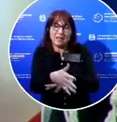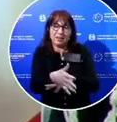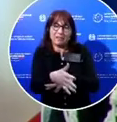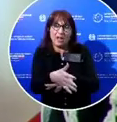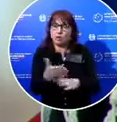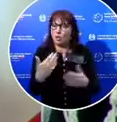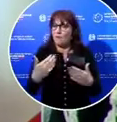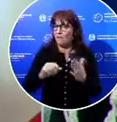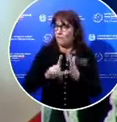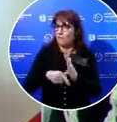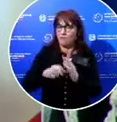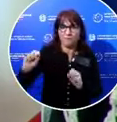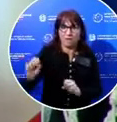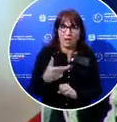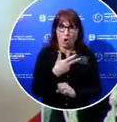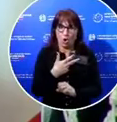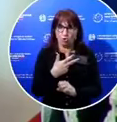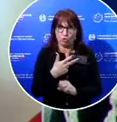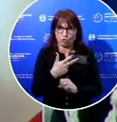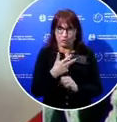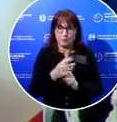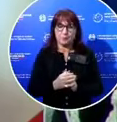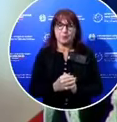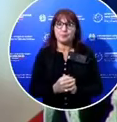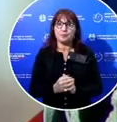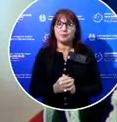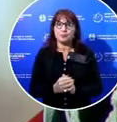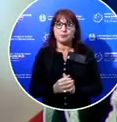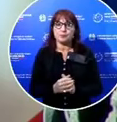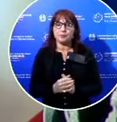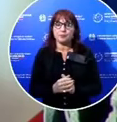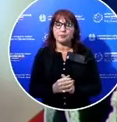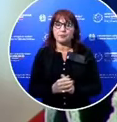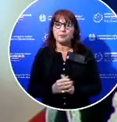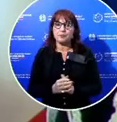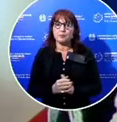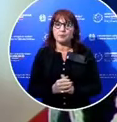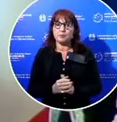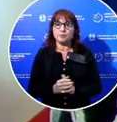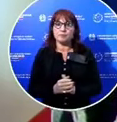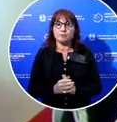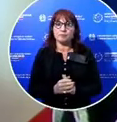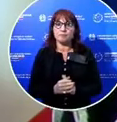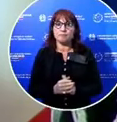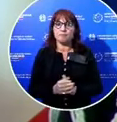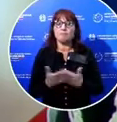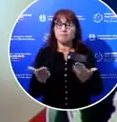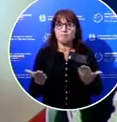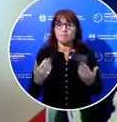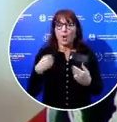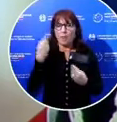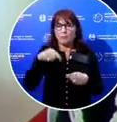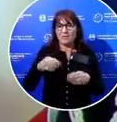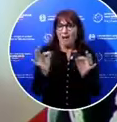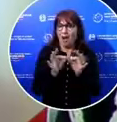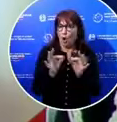maniera tempestiva rispetto anche all'individuazione dei laboratori che vendono le sostanze. Hermes, anche questo è un